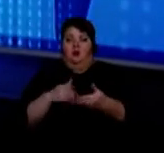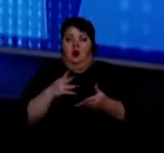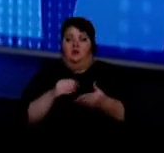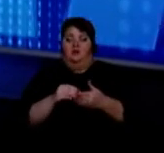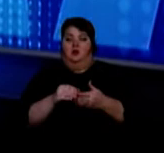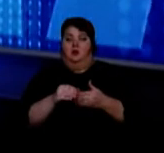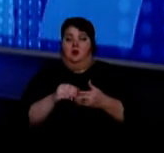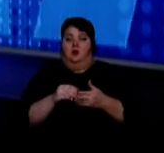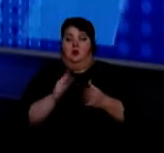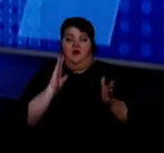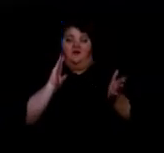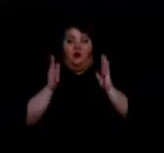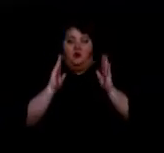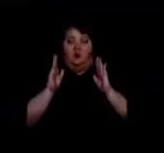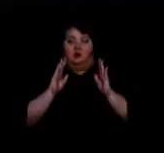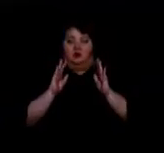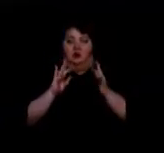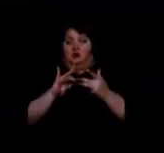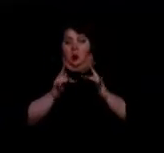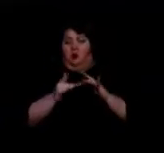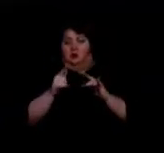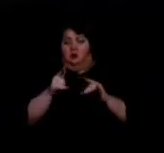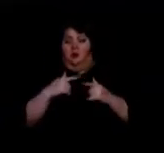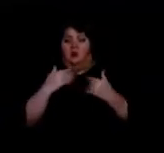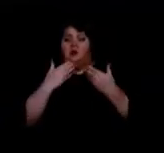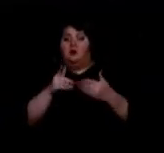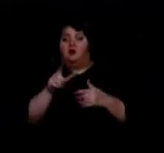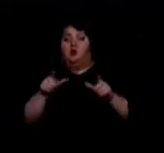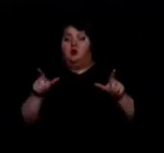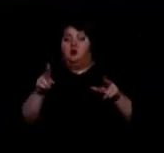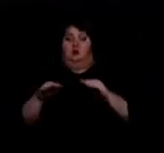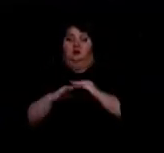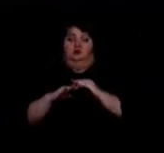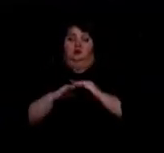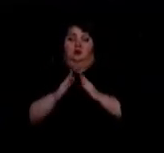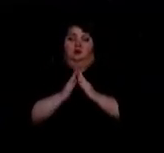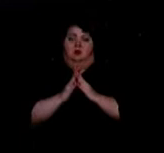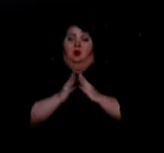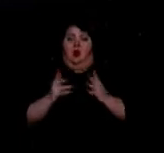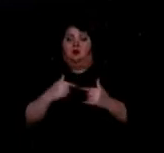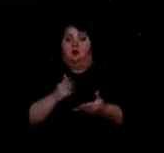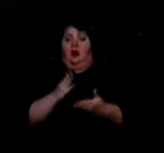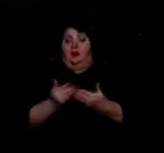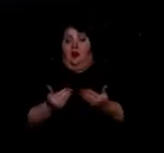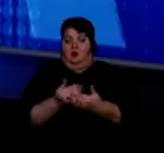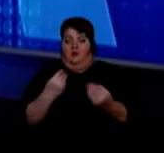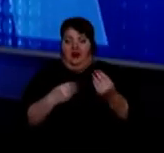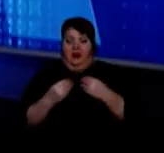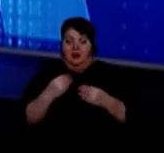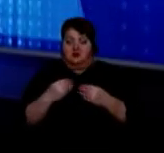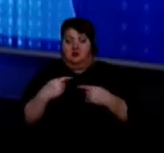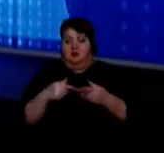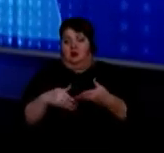сторінку на Фейсбуці, і ми звертаємось до людей, хто чим може, будь ласка. Якщо в нас є нові речі,